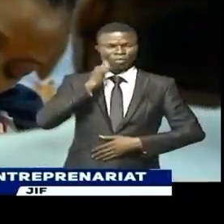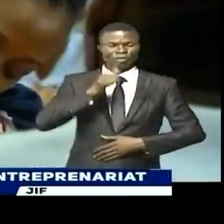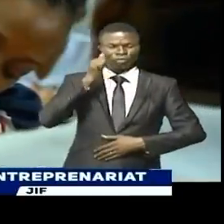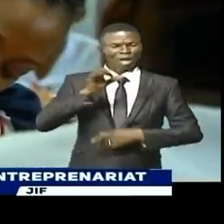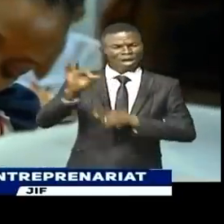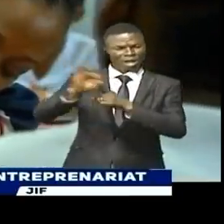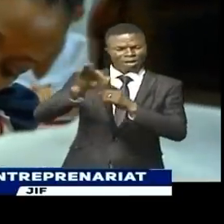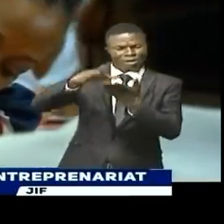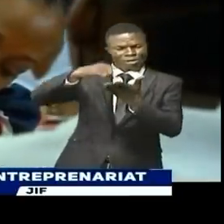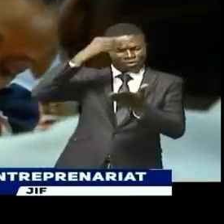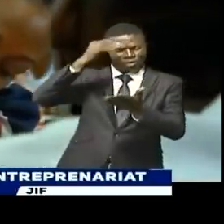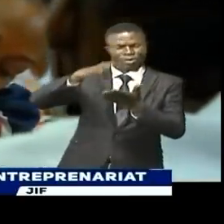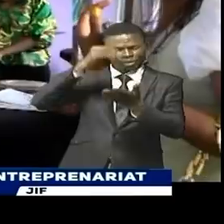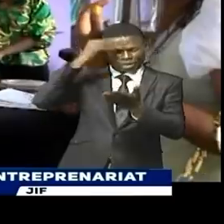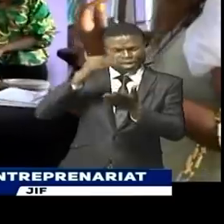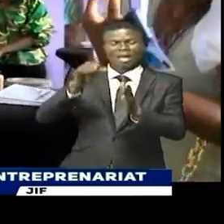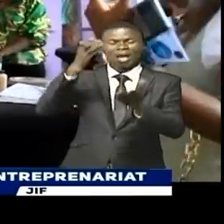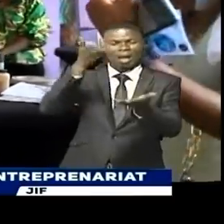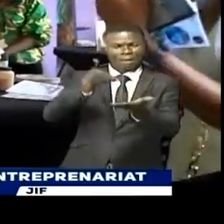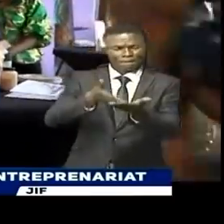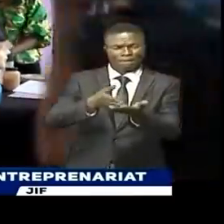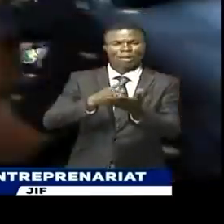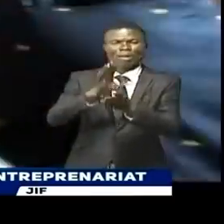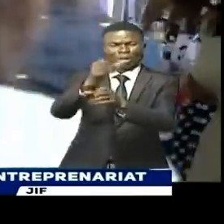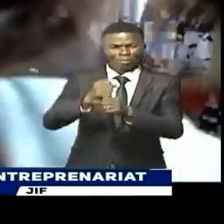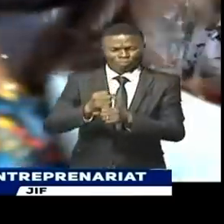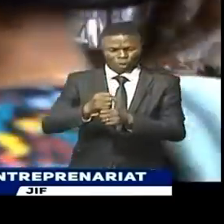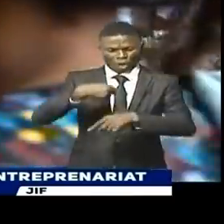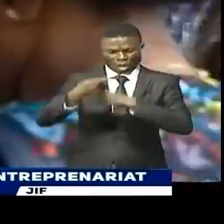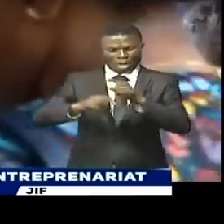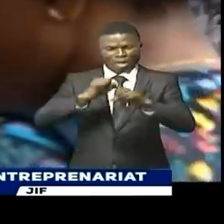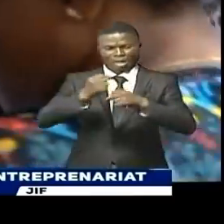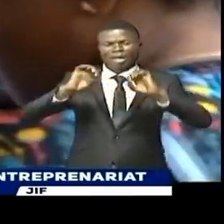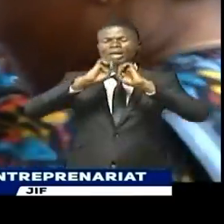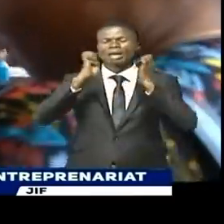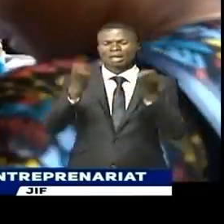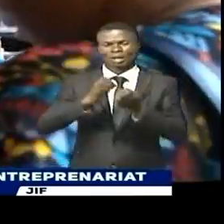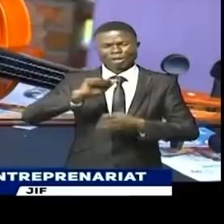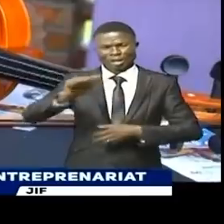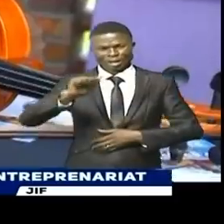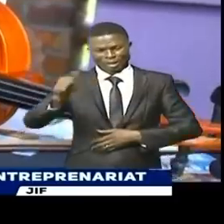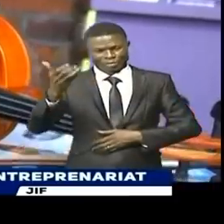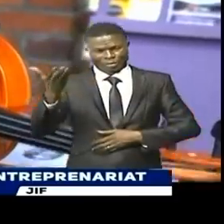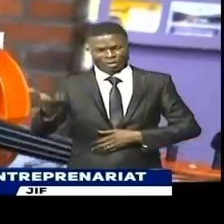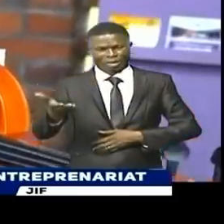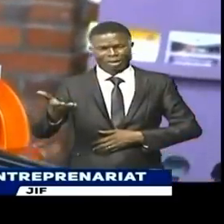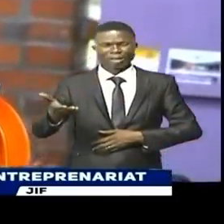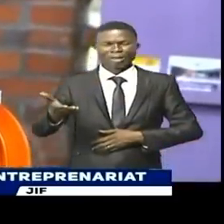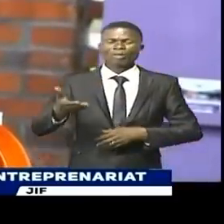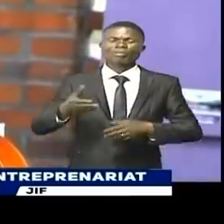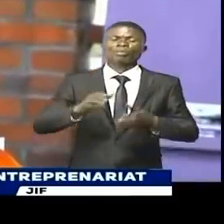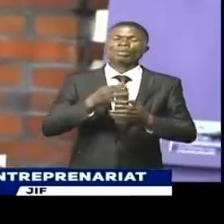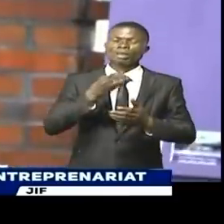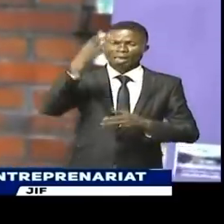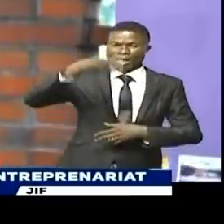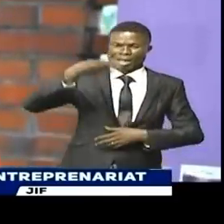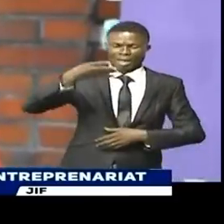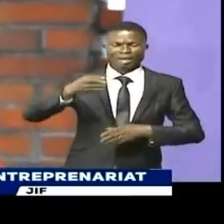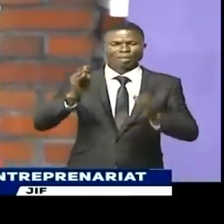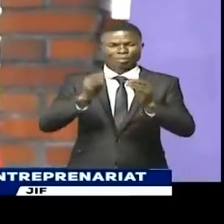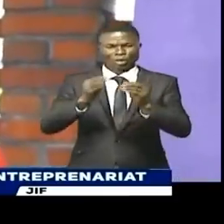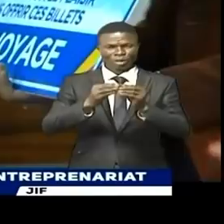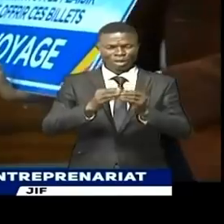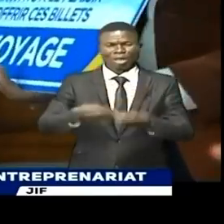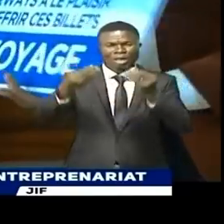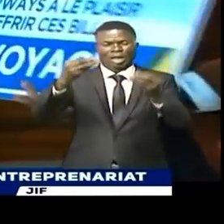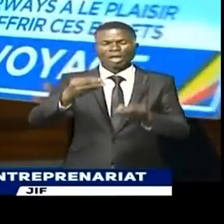selon les indicateurs ont réussi à ouvrir et à formaliser leurs activités le quatrième salon en a pris mes